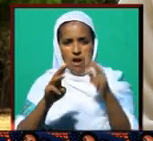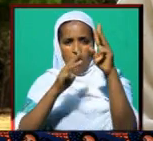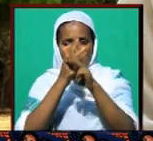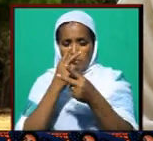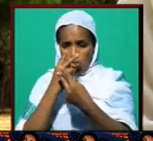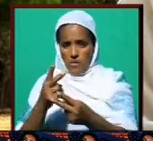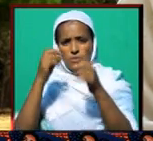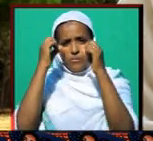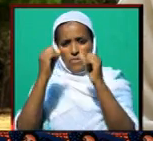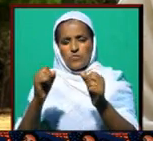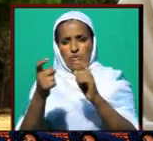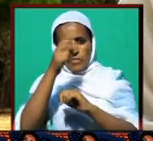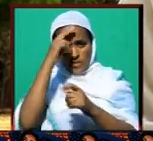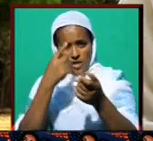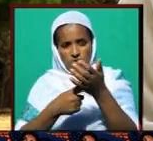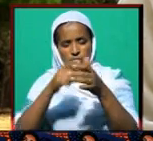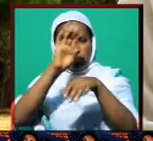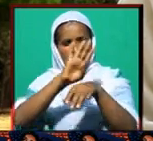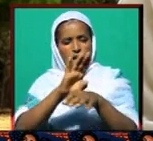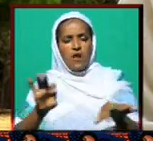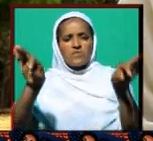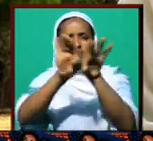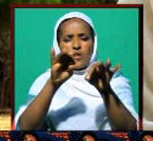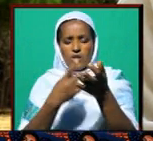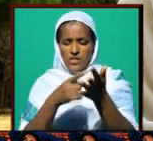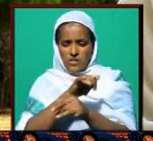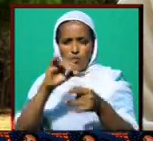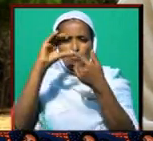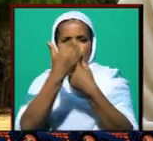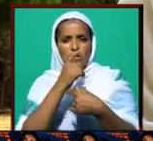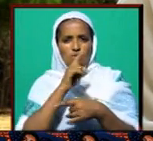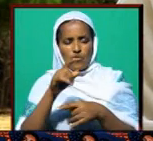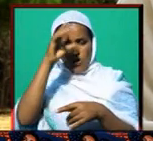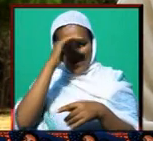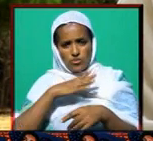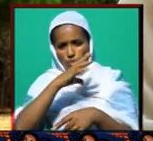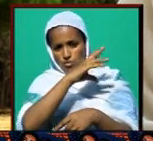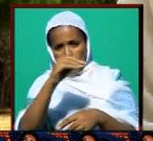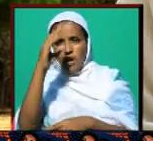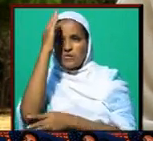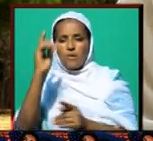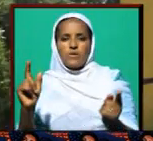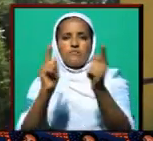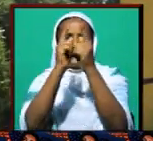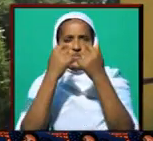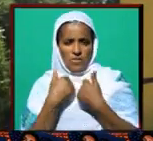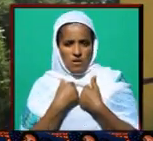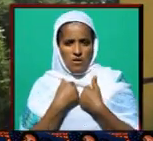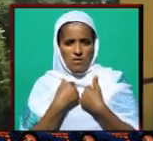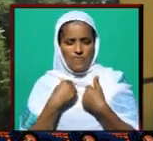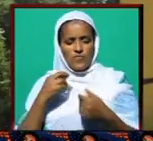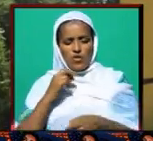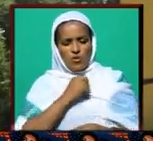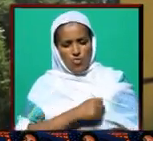ምስጢር በጠቅላላ ሰማያዊን ዓለም ለማየት የሚያስችለን ስለሆነ ህንጻ ቤተ ክርስቲያን አስፈላጊነቱ ከዚህ አንጻር ነው። አስፈላጊነቱ